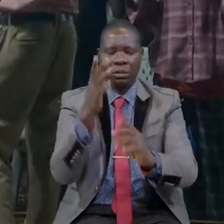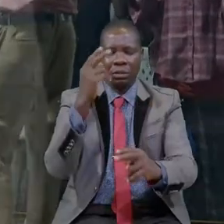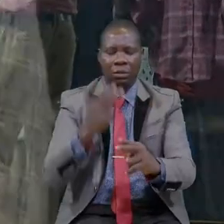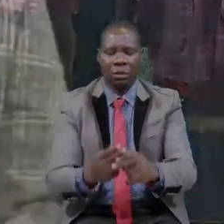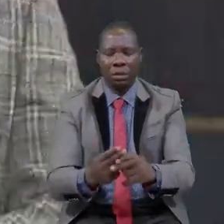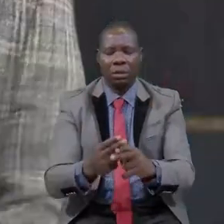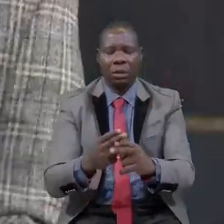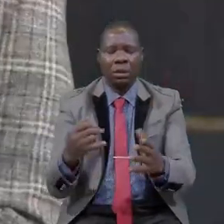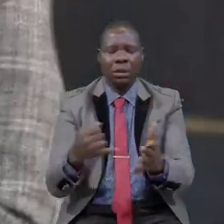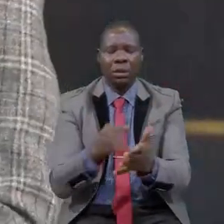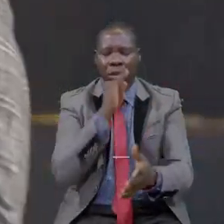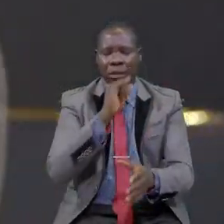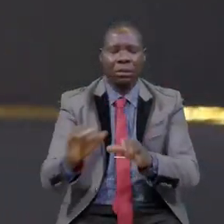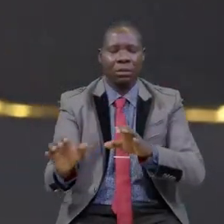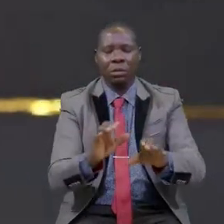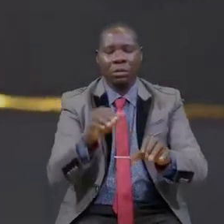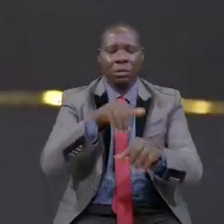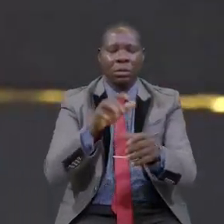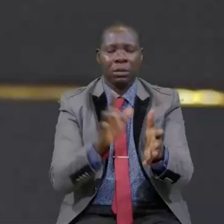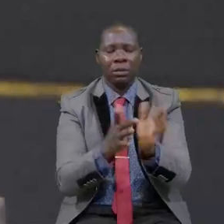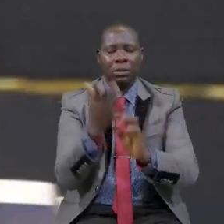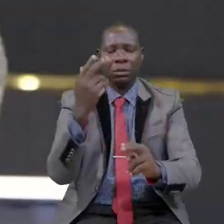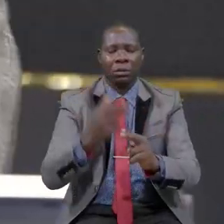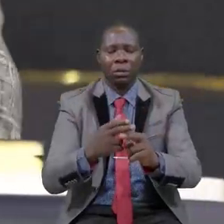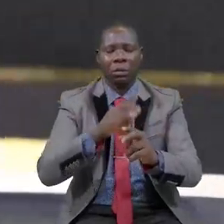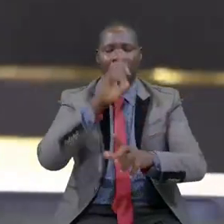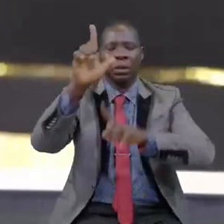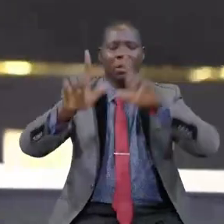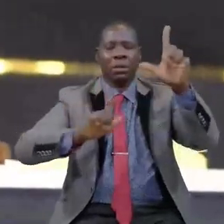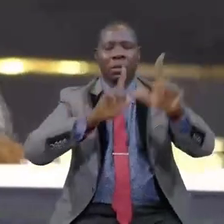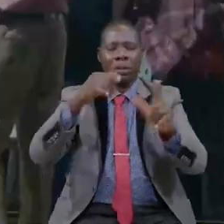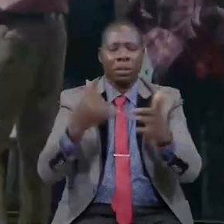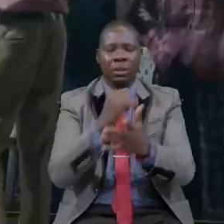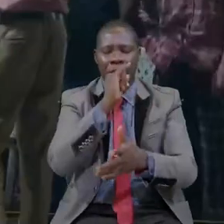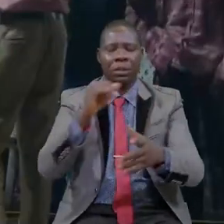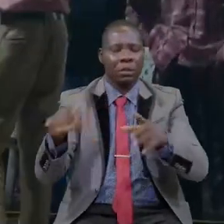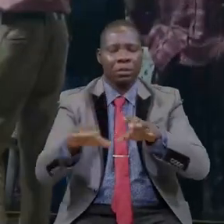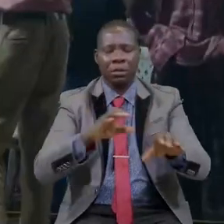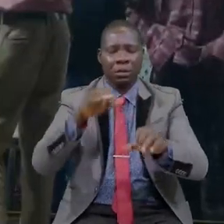C'est fait. Crie, c'est fait.